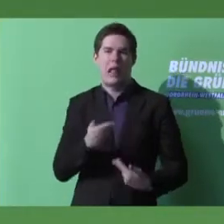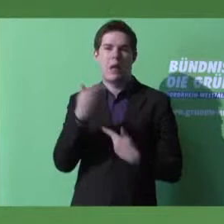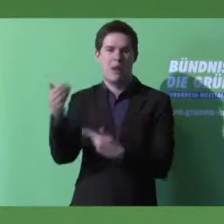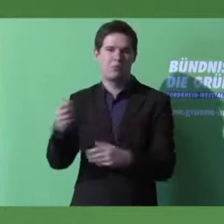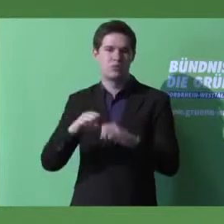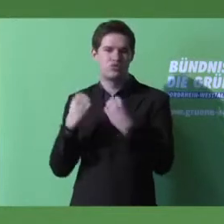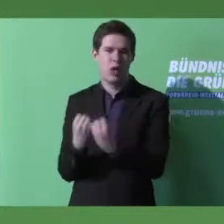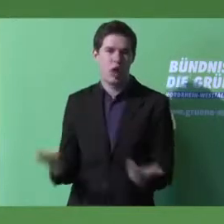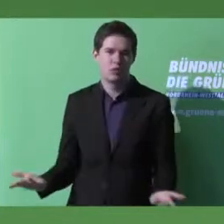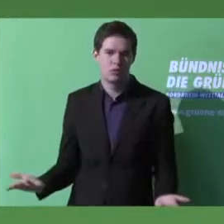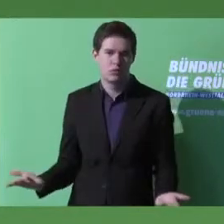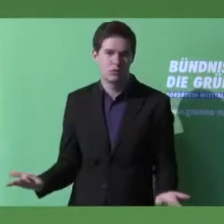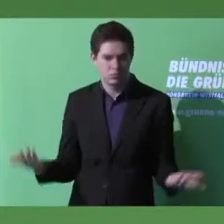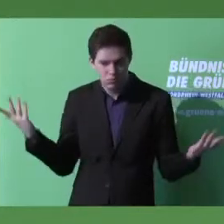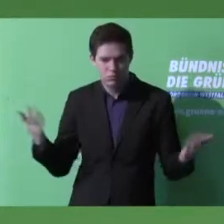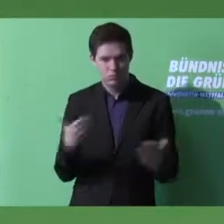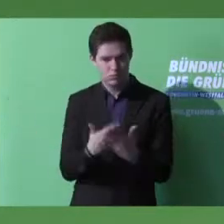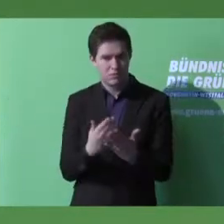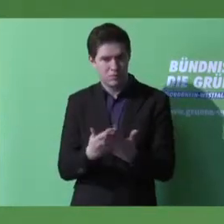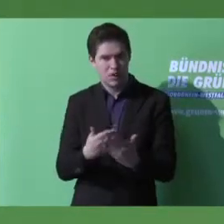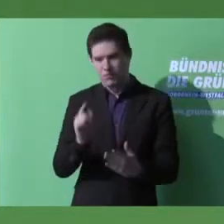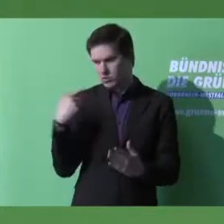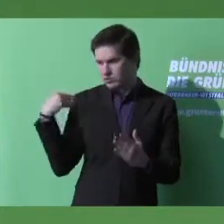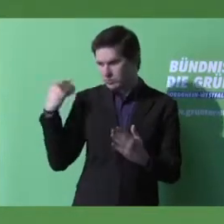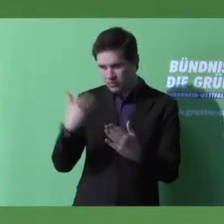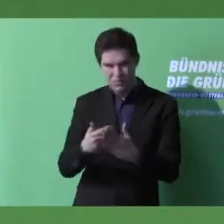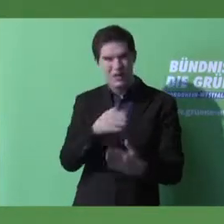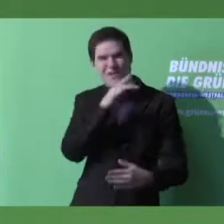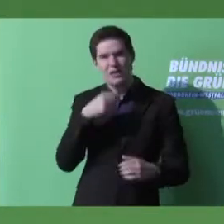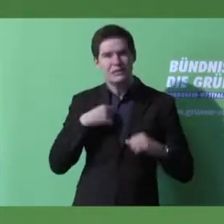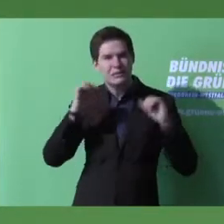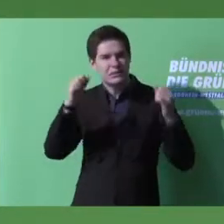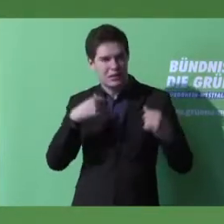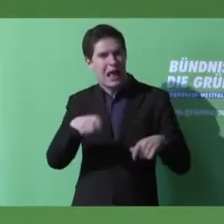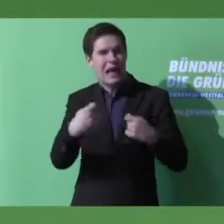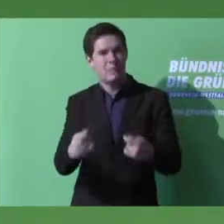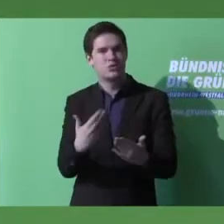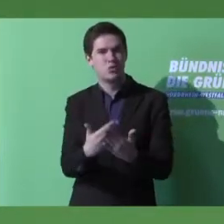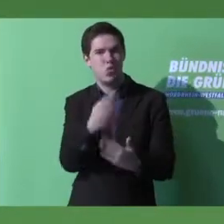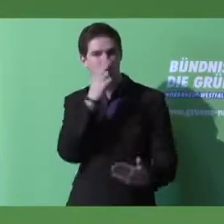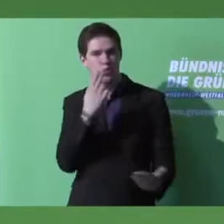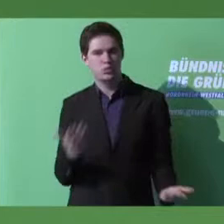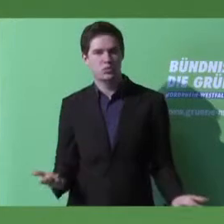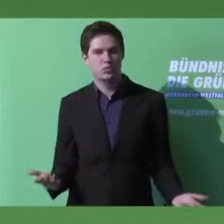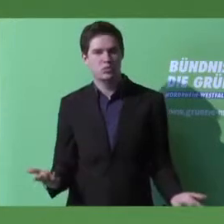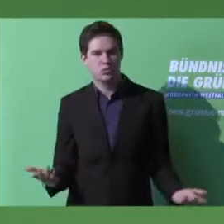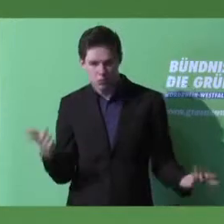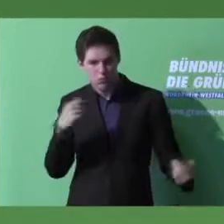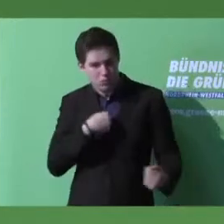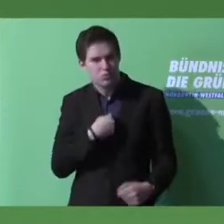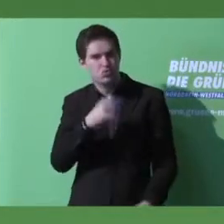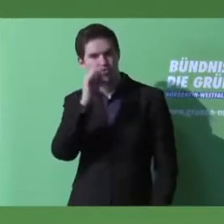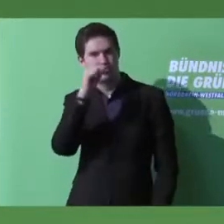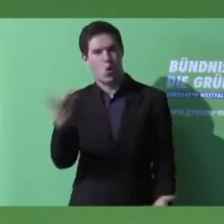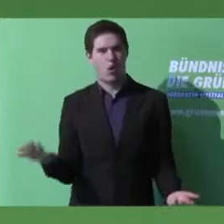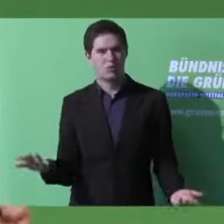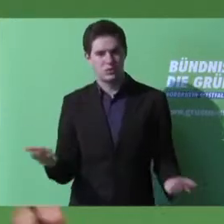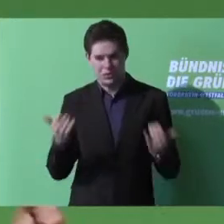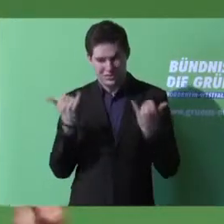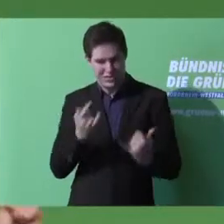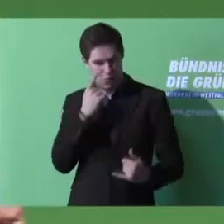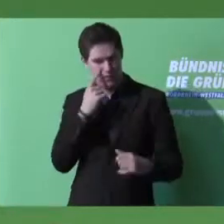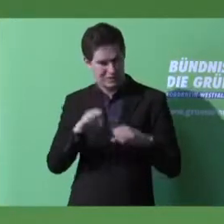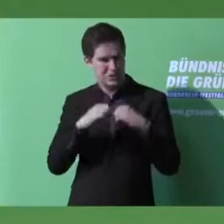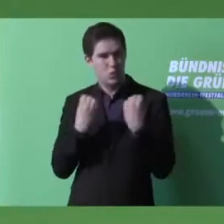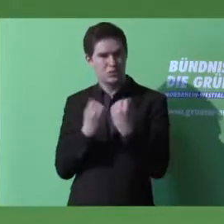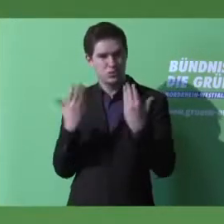das Ergebnis von mehreren Wochen Kampagnen. Und ich bin stolz darauf, dass wir in dieser Situation, wo wir